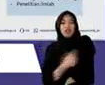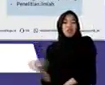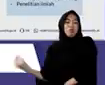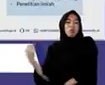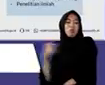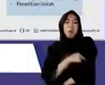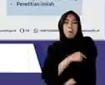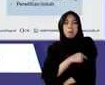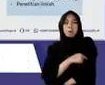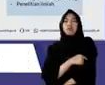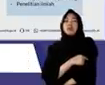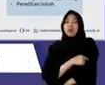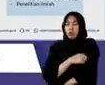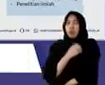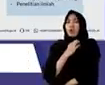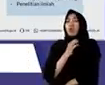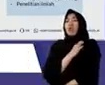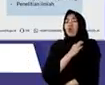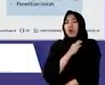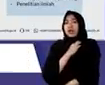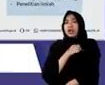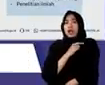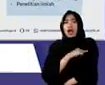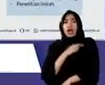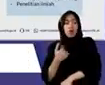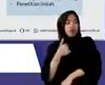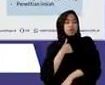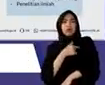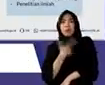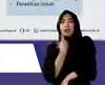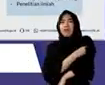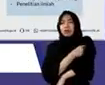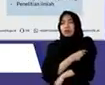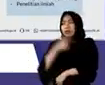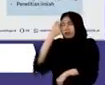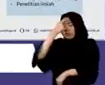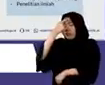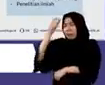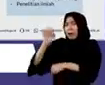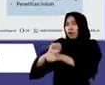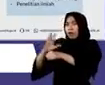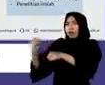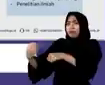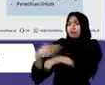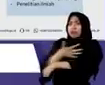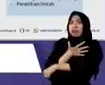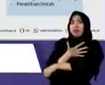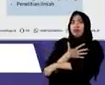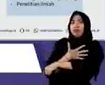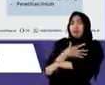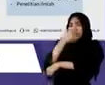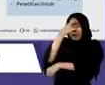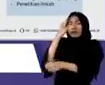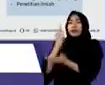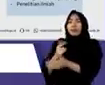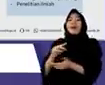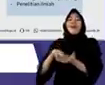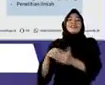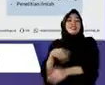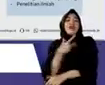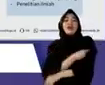varian, maka hal itu dapat menjadi dasar perbaikan komposisi vaksin untuk melindungi dari varian tersebut secara